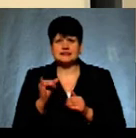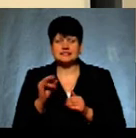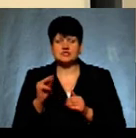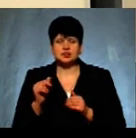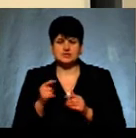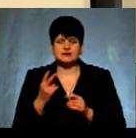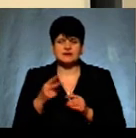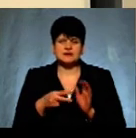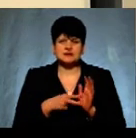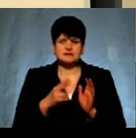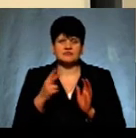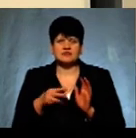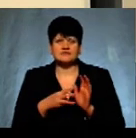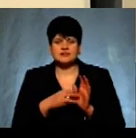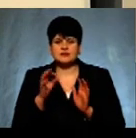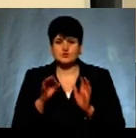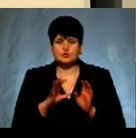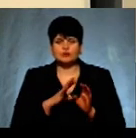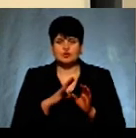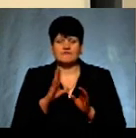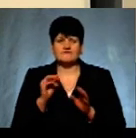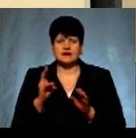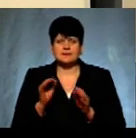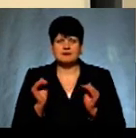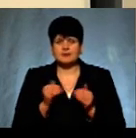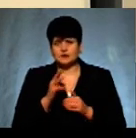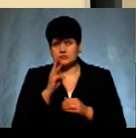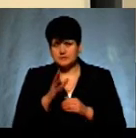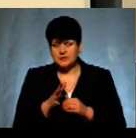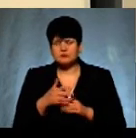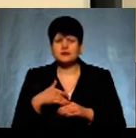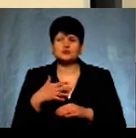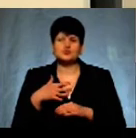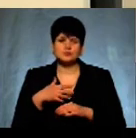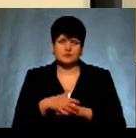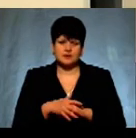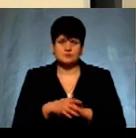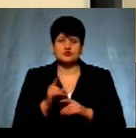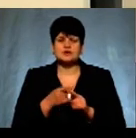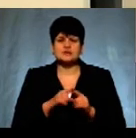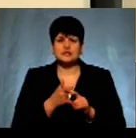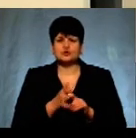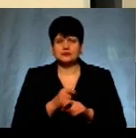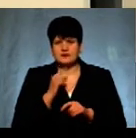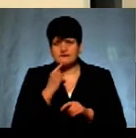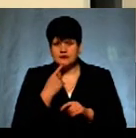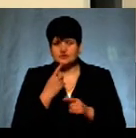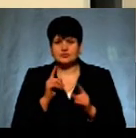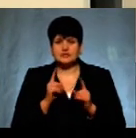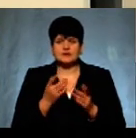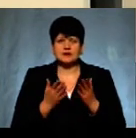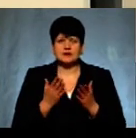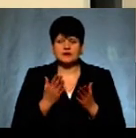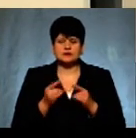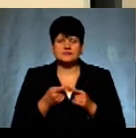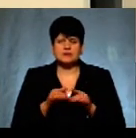десь 27-28% це були вакансії також з мінімальною заробітною платою. Ну, ми розуміємо, що це дуже важко, і навіть якщо в